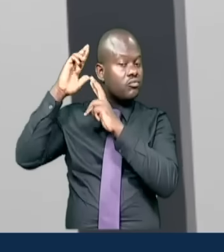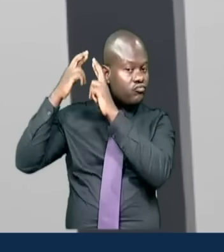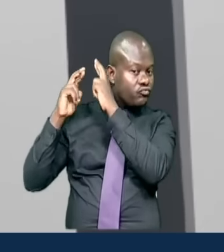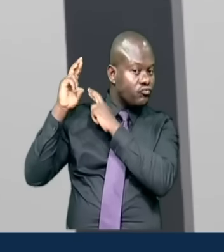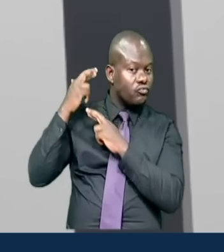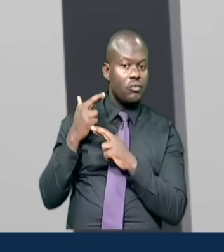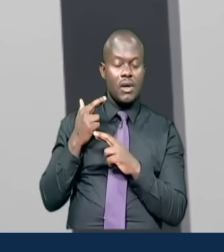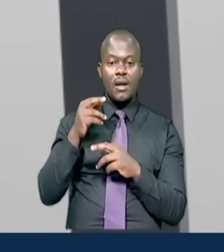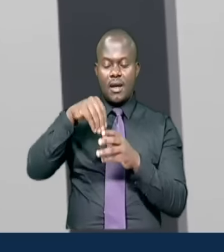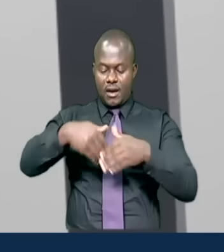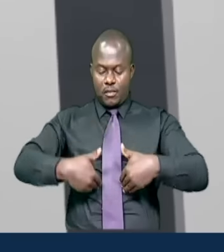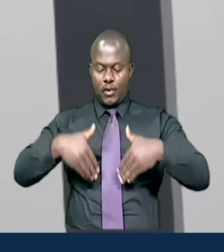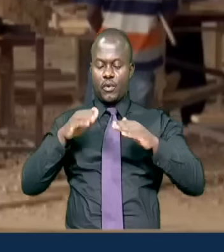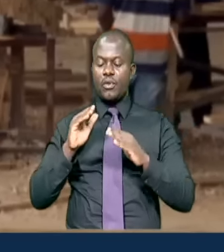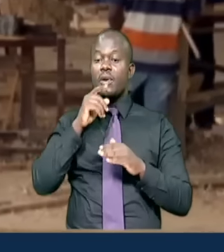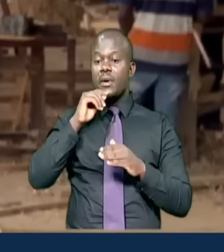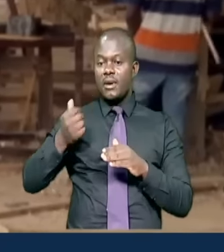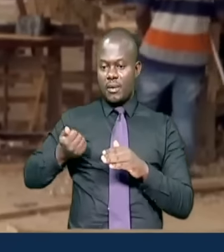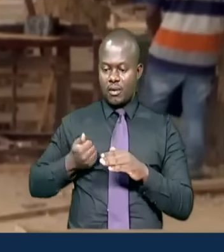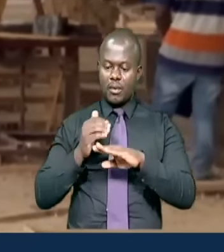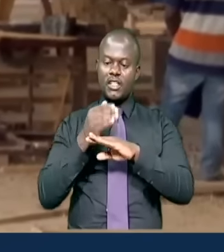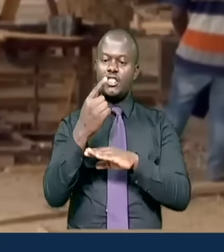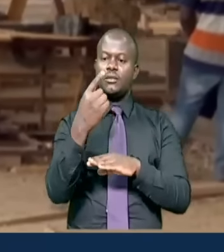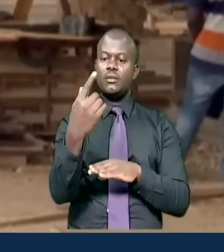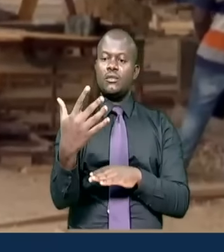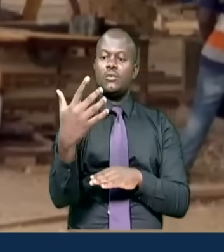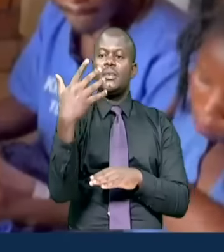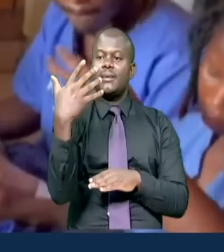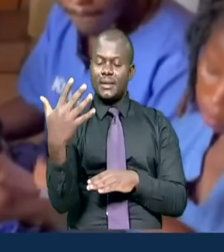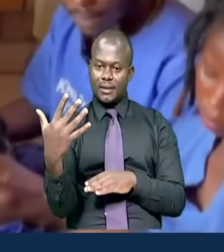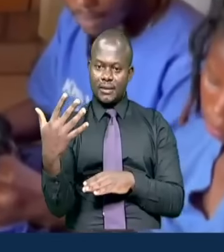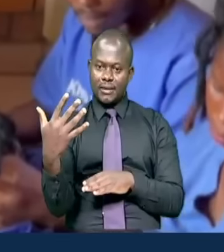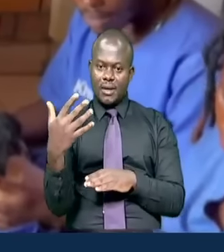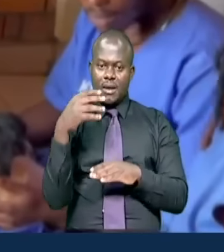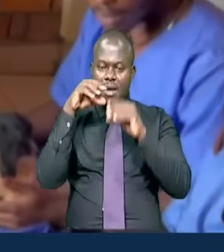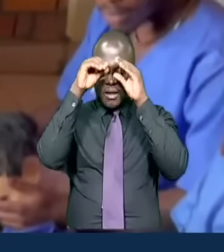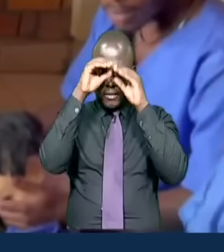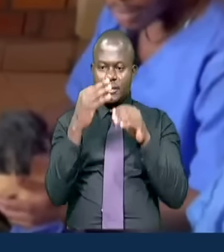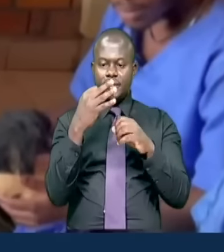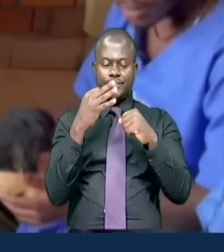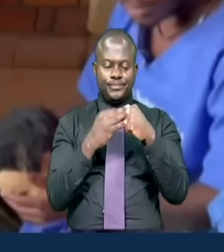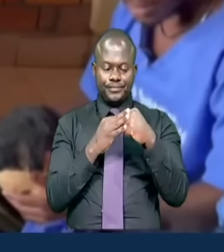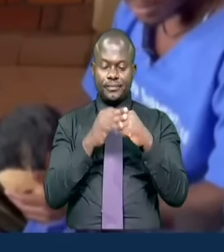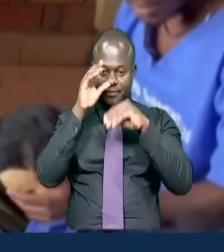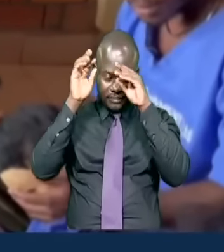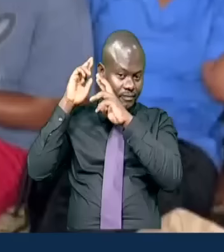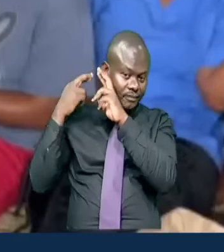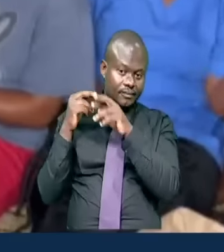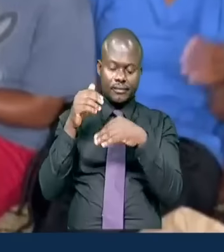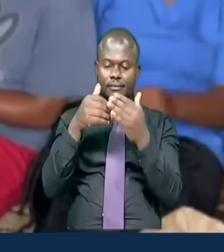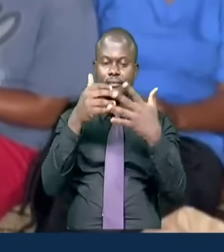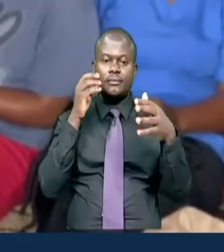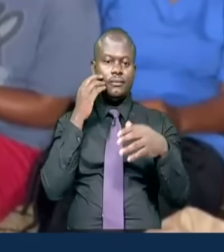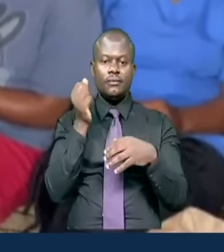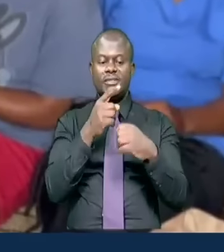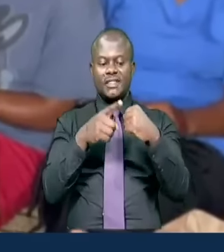Aha hari mu rubyiruko rw'abahungu n'abakobwa 115 barimo 38 biga ibijyanye no gusuka no kudefiriza aba bamaze amezi